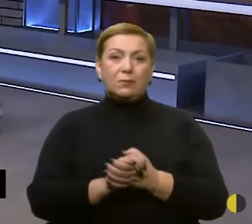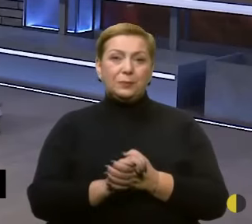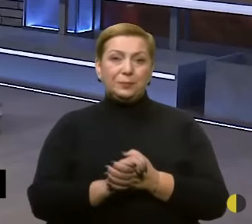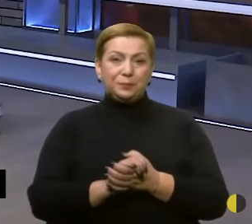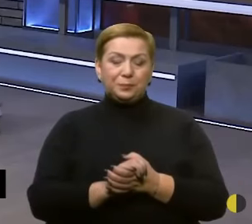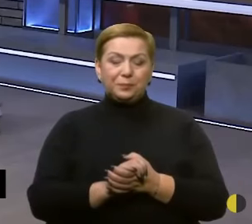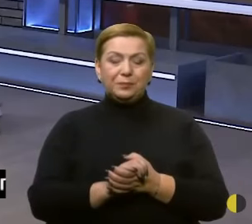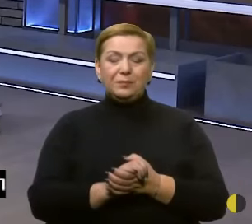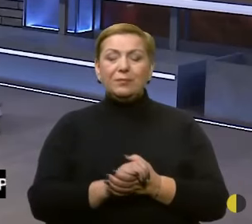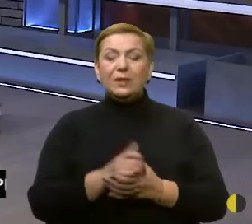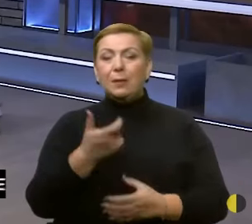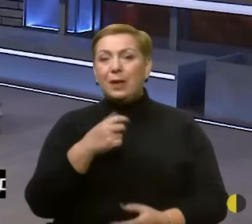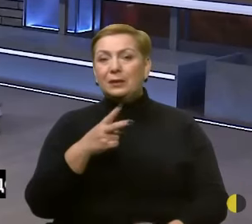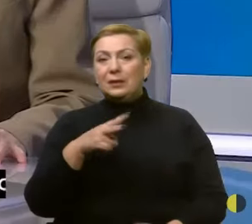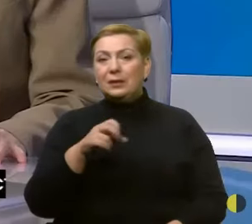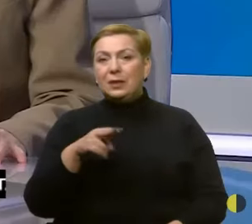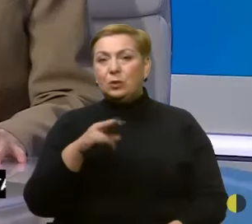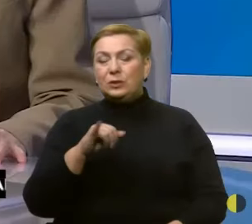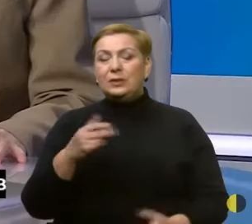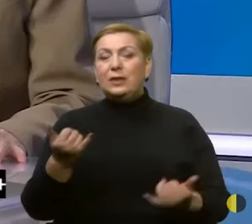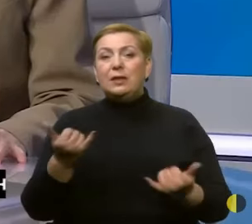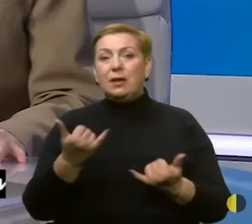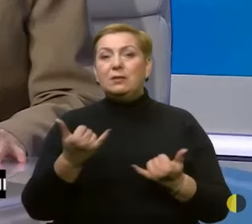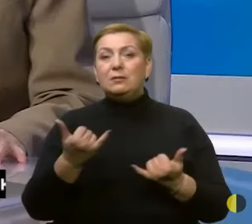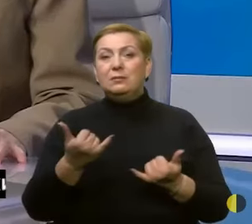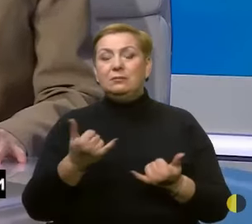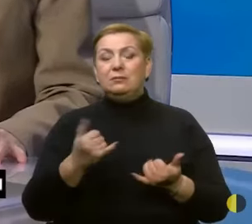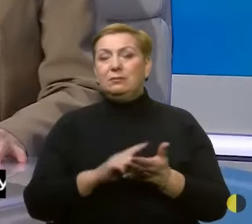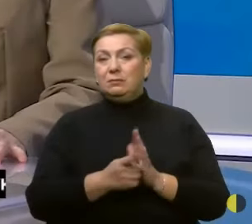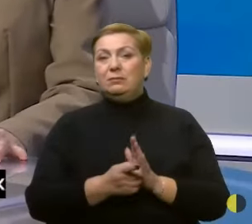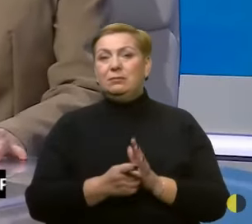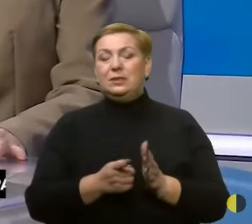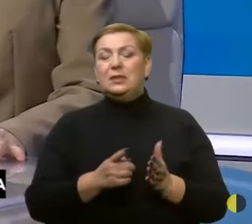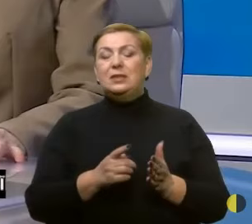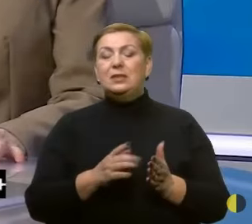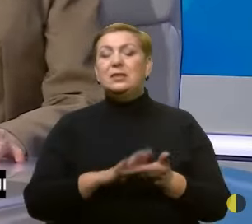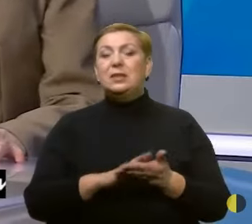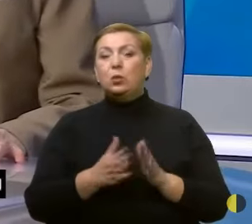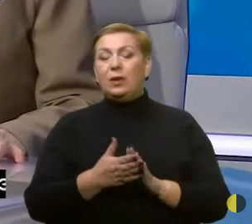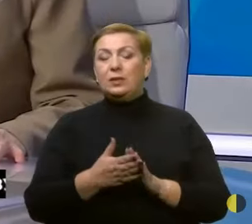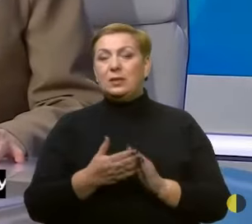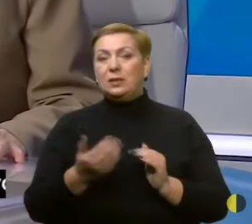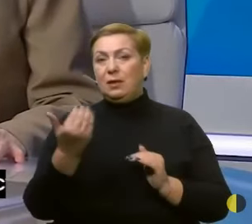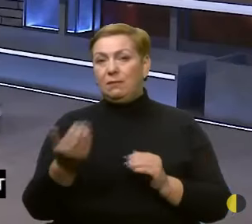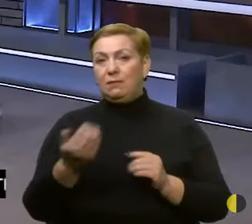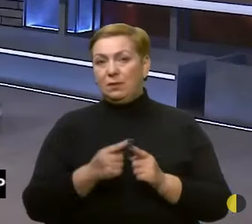Пане Леоніде, яка оперативна ситуація на даному відтинку станом на зараз?